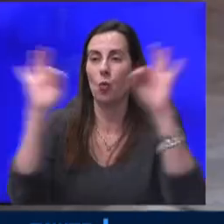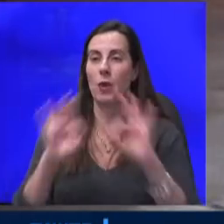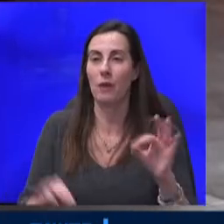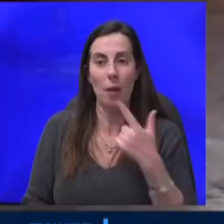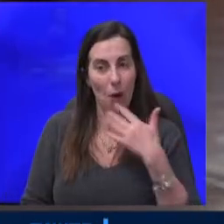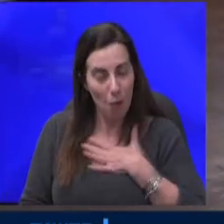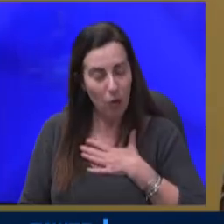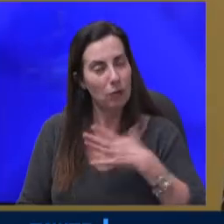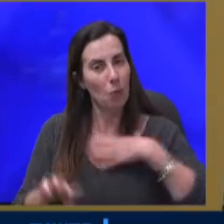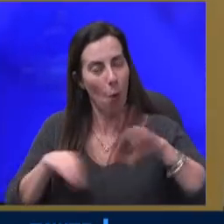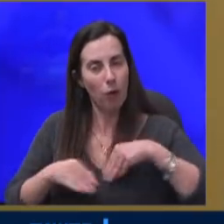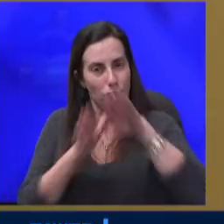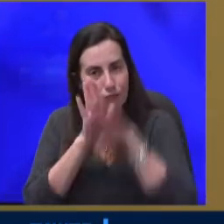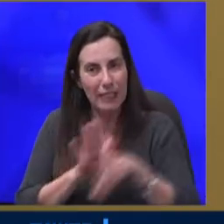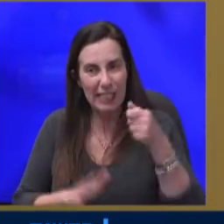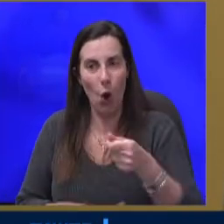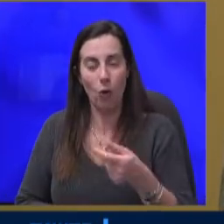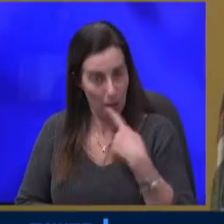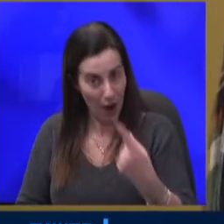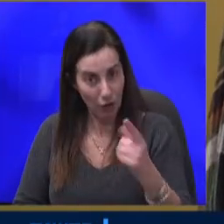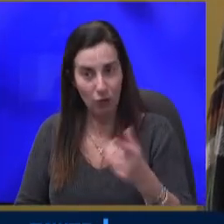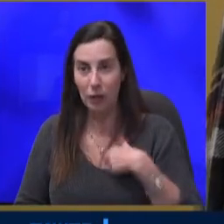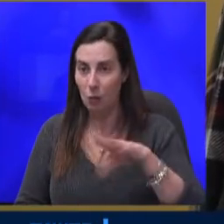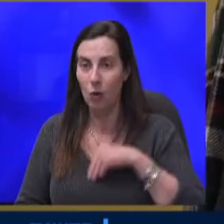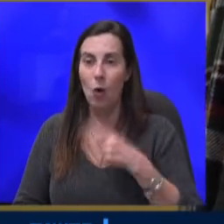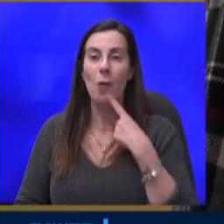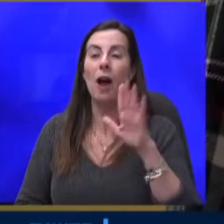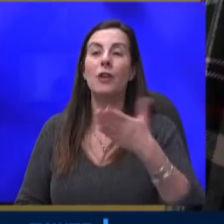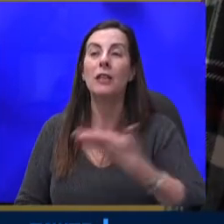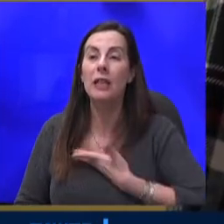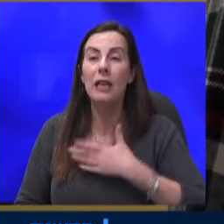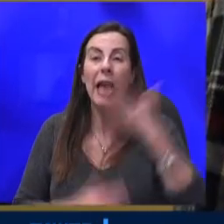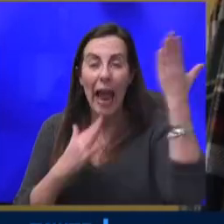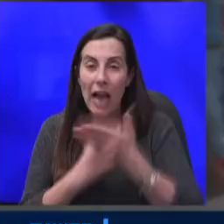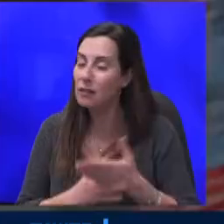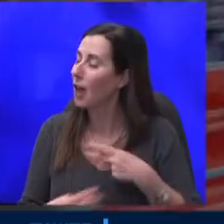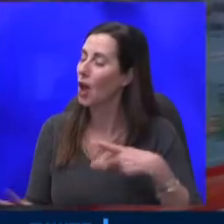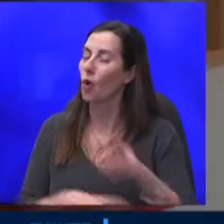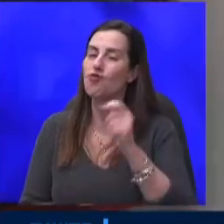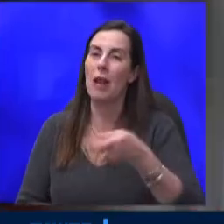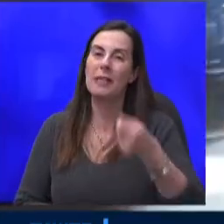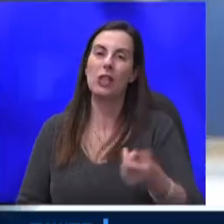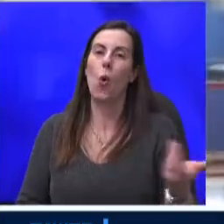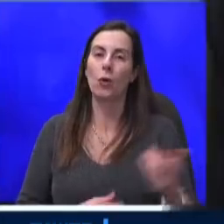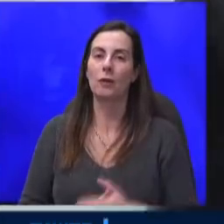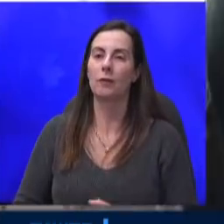בשכירות. אמרת לו? אמרתי לו, הוא אומר לי, אפילו שתיתן לי 50%, אני לא יכול לעמוד בזה.